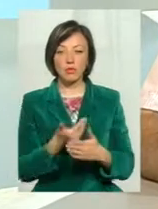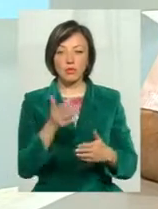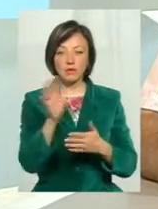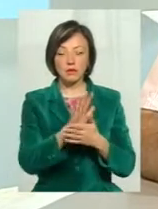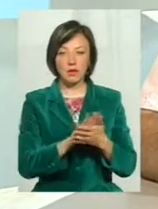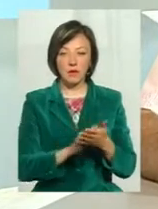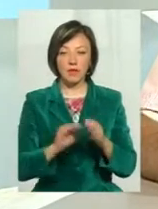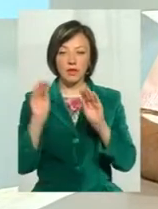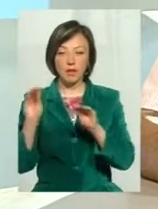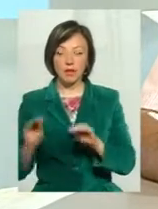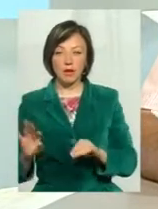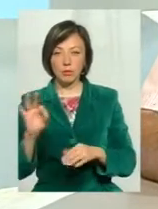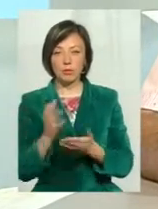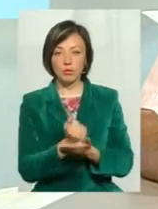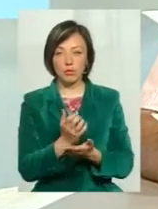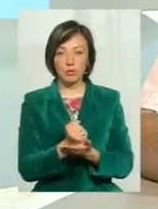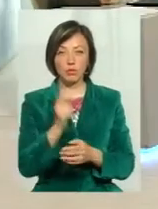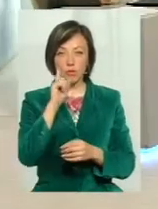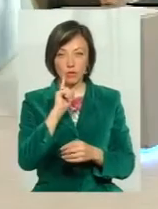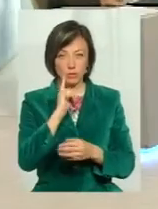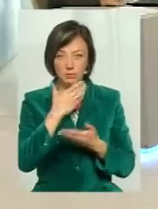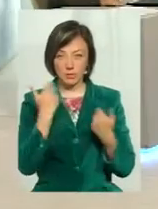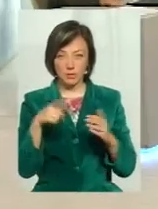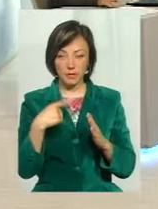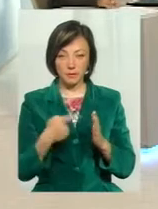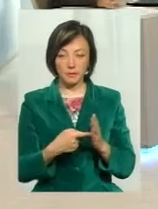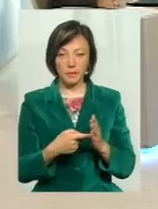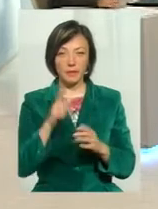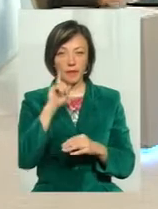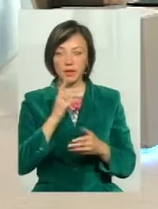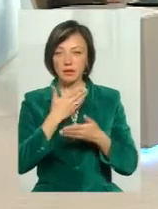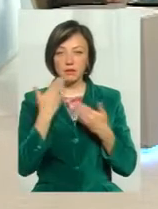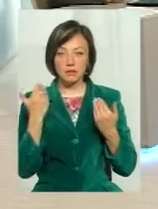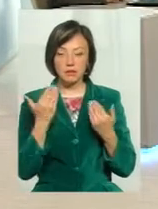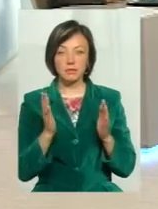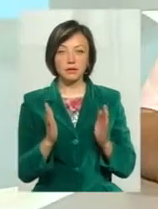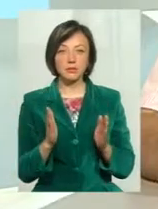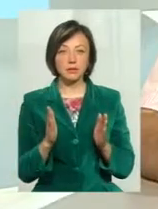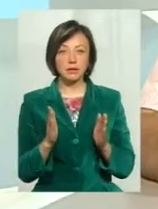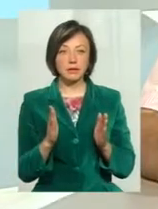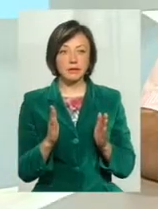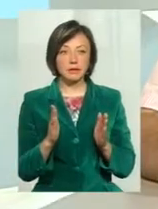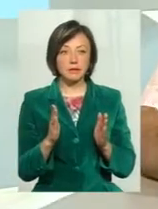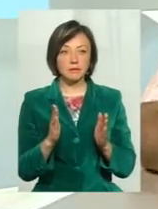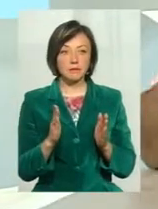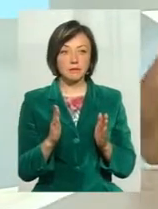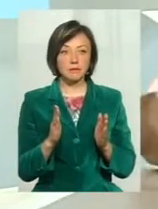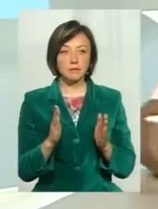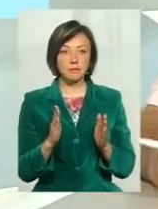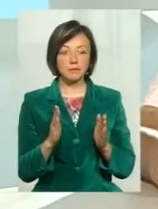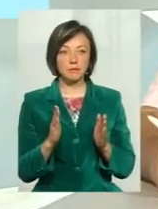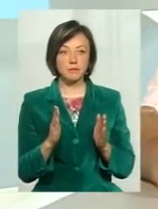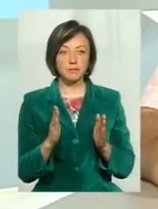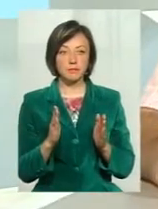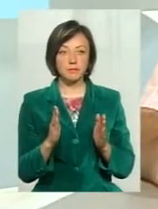бланки заяви та декларації про доходи та майно осіб. Поки що їх немає, так? Да, поки що немає. Буквально вже інтернет на